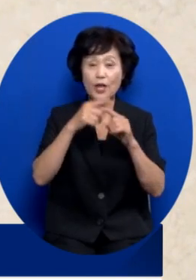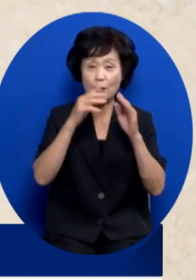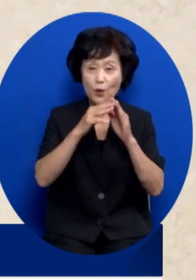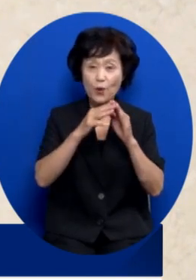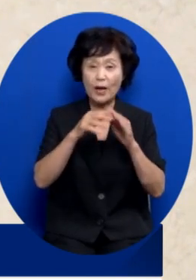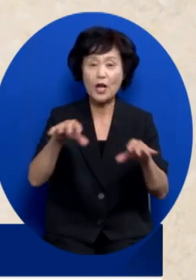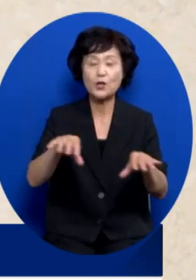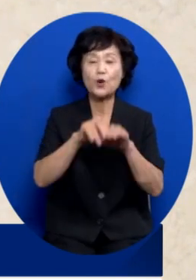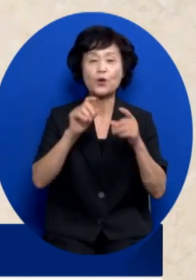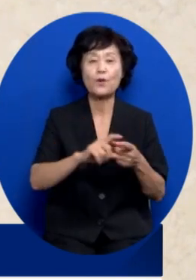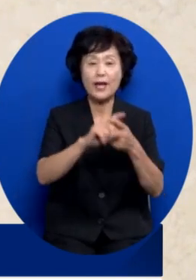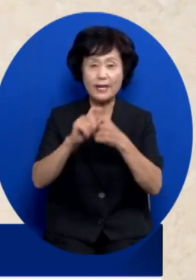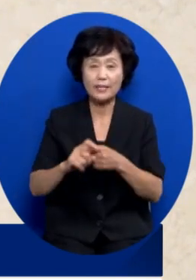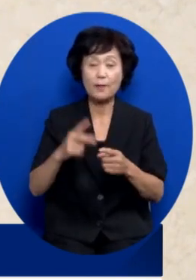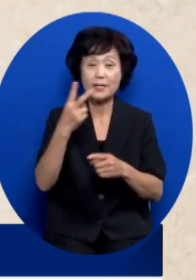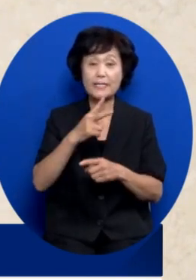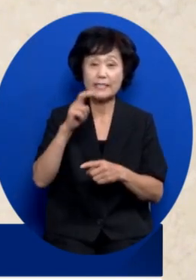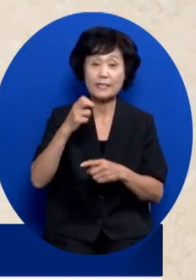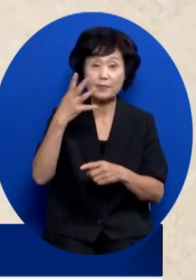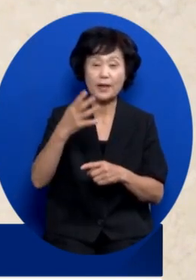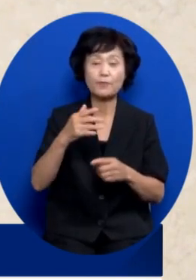2023년 9월 현재